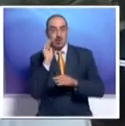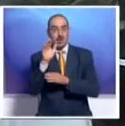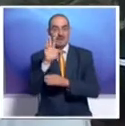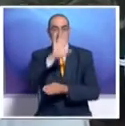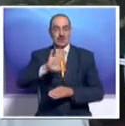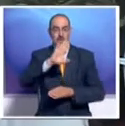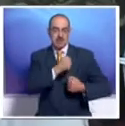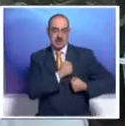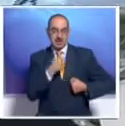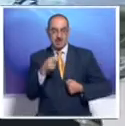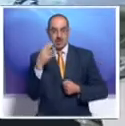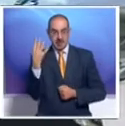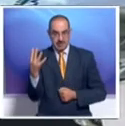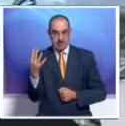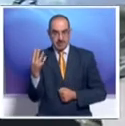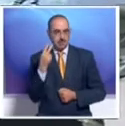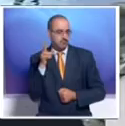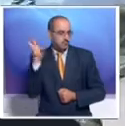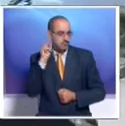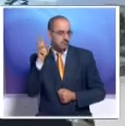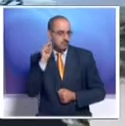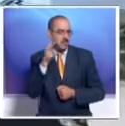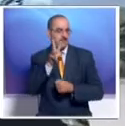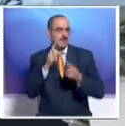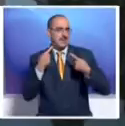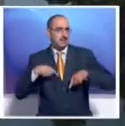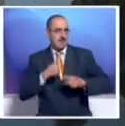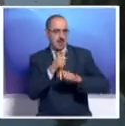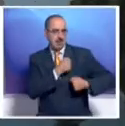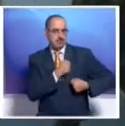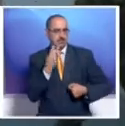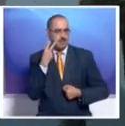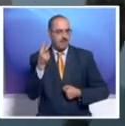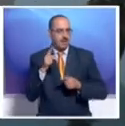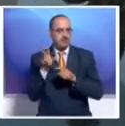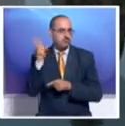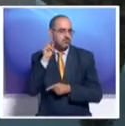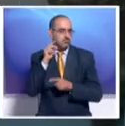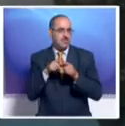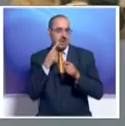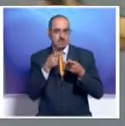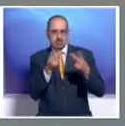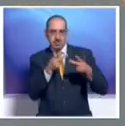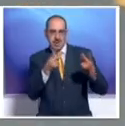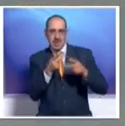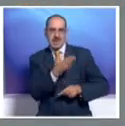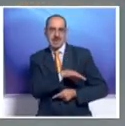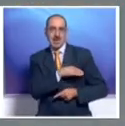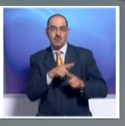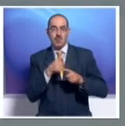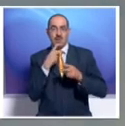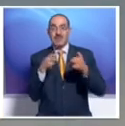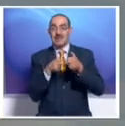الناحية العسكرية الرابعة، استمع السيد الفريق إلى عرض حول التمرين قدمه قائد القطاع